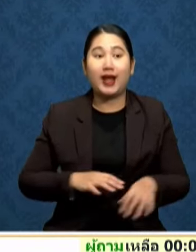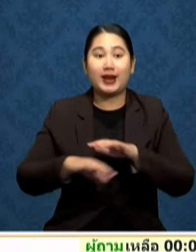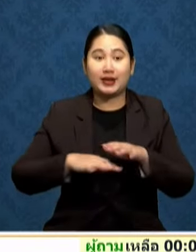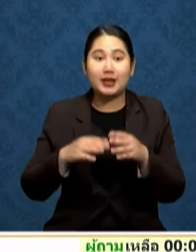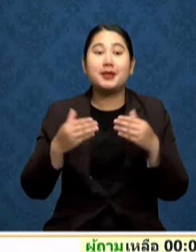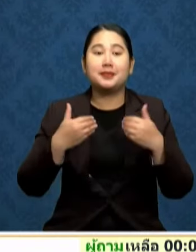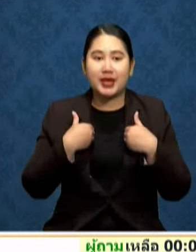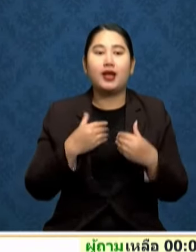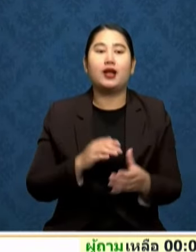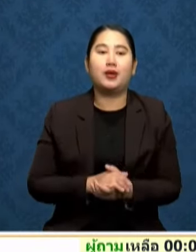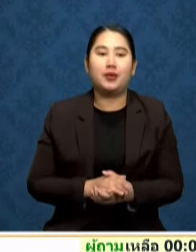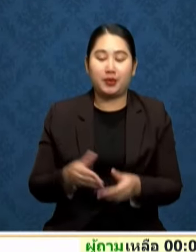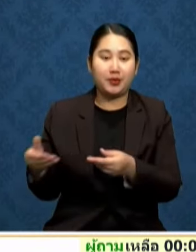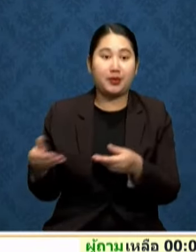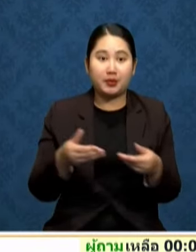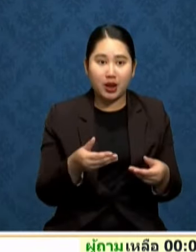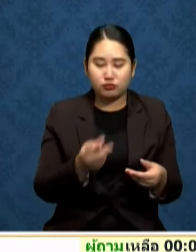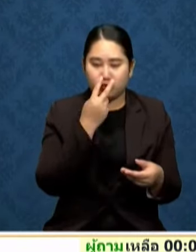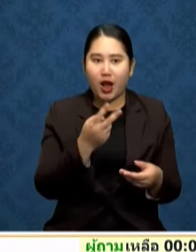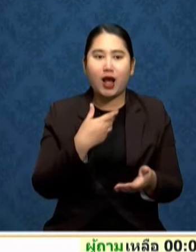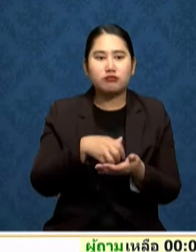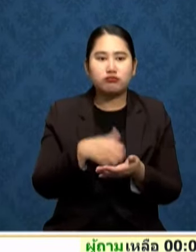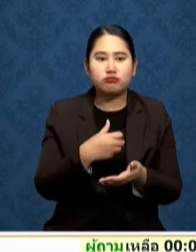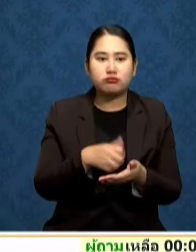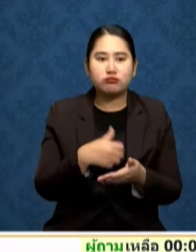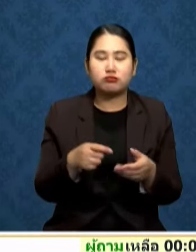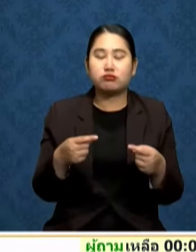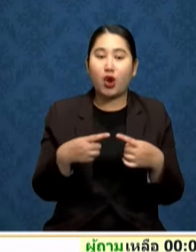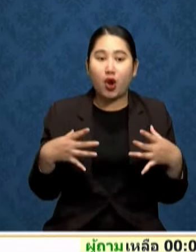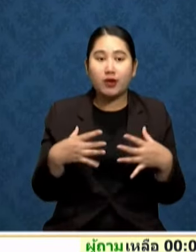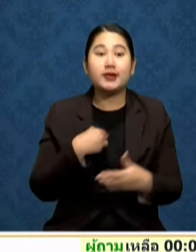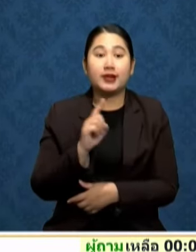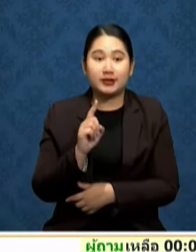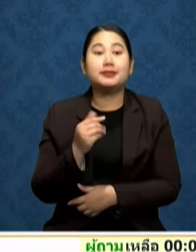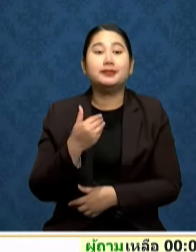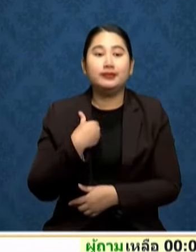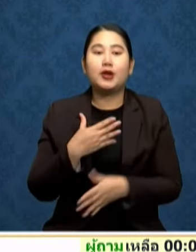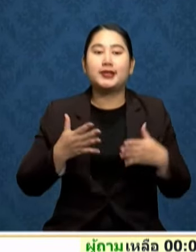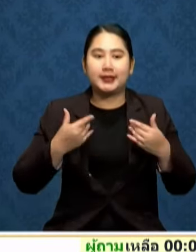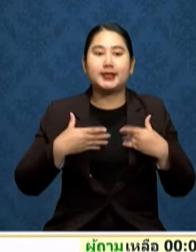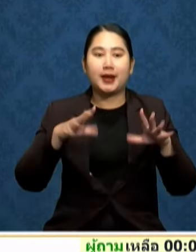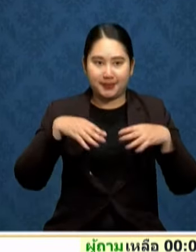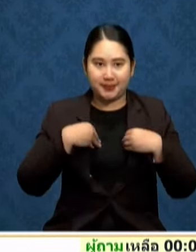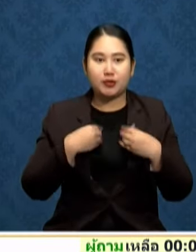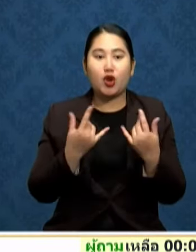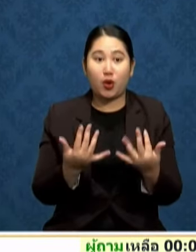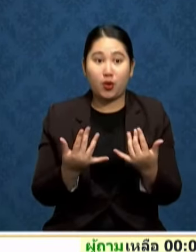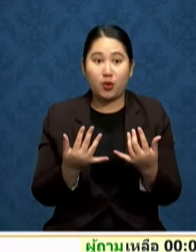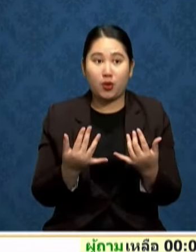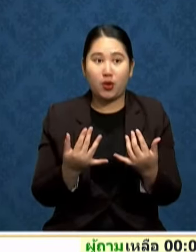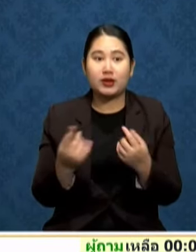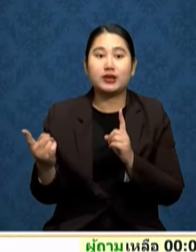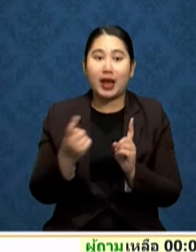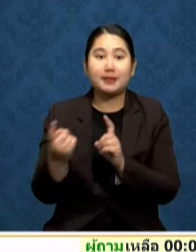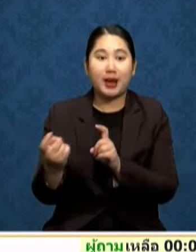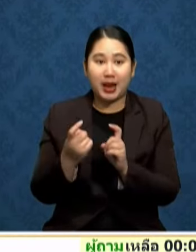กสารอีกฉบับนึงที่จะมาค้านกับสิ่งที่ผมรับรู้รับทราบมาจากกรมประมงดังนั้นเองผมยินดีนะครับเดี๋ยวพอเราถามต